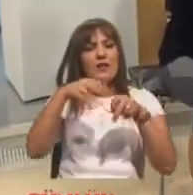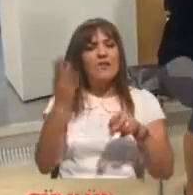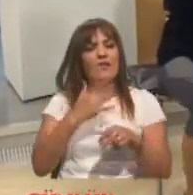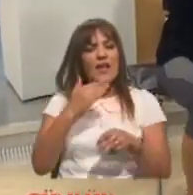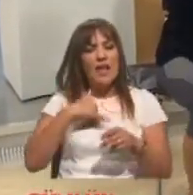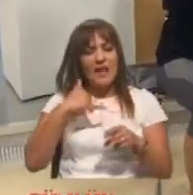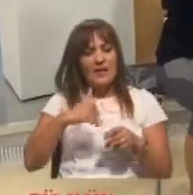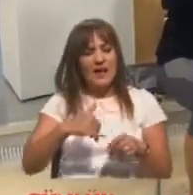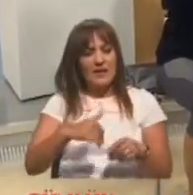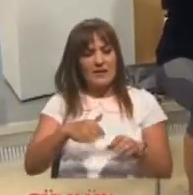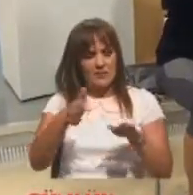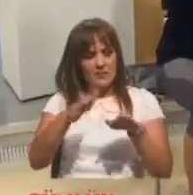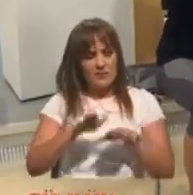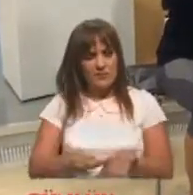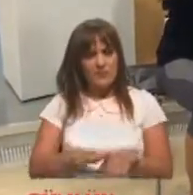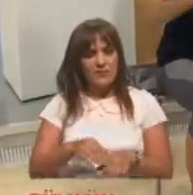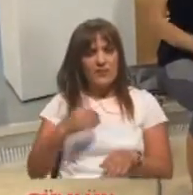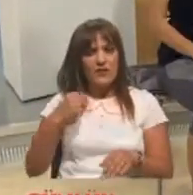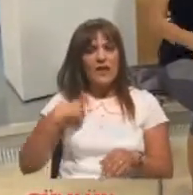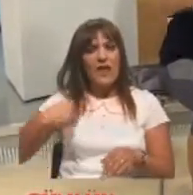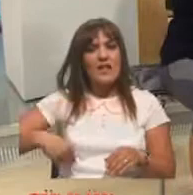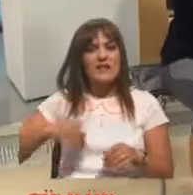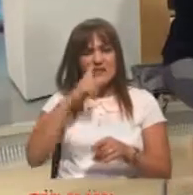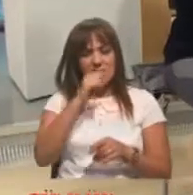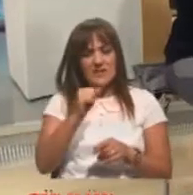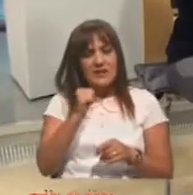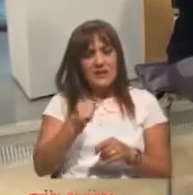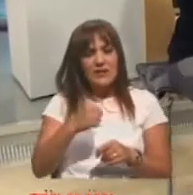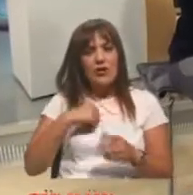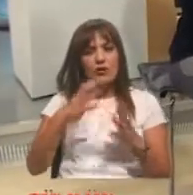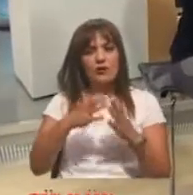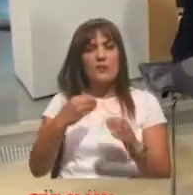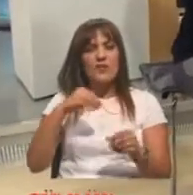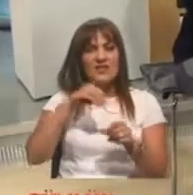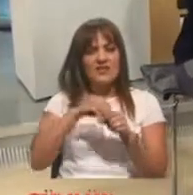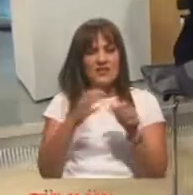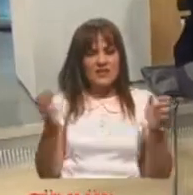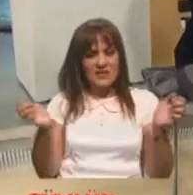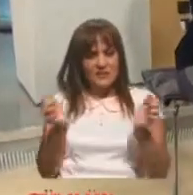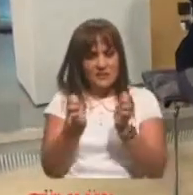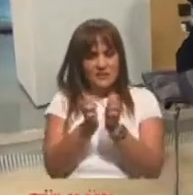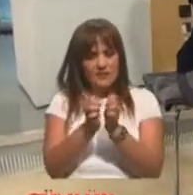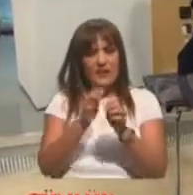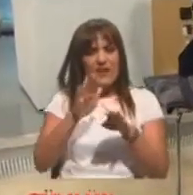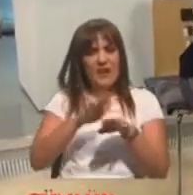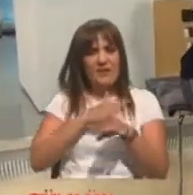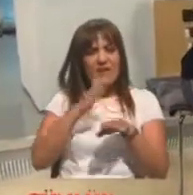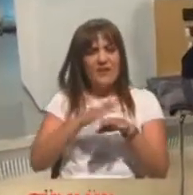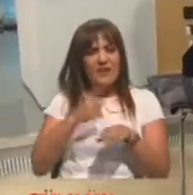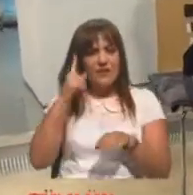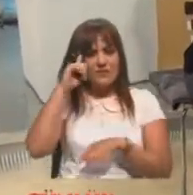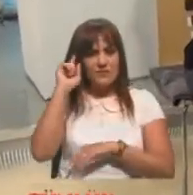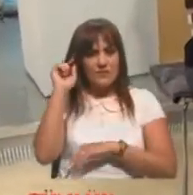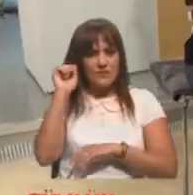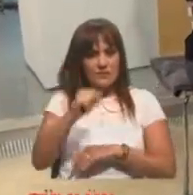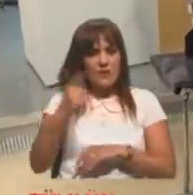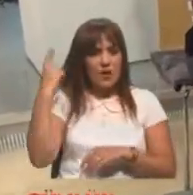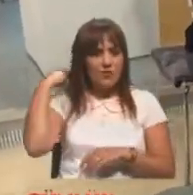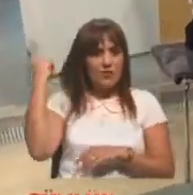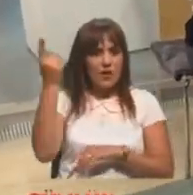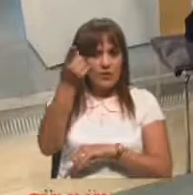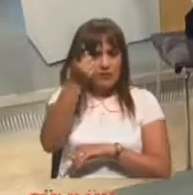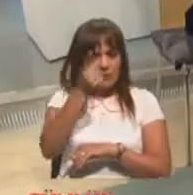daha yakına bastık. Kalçayı sıkarak topu içe doğru öğrendiğim gibi iterek yavaş yavaş ağırlığı ön tarafa veriyorum. Omurgam